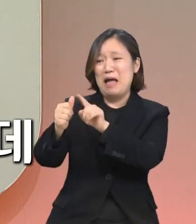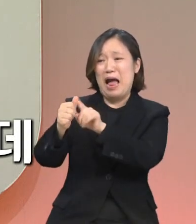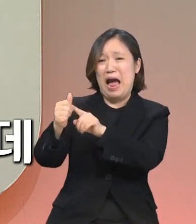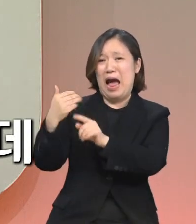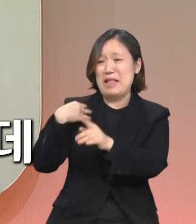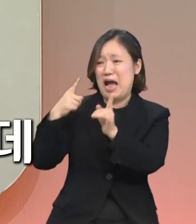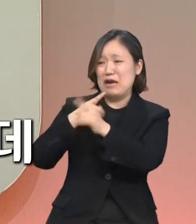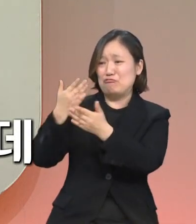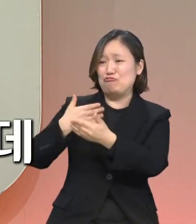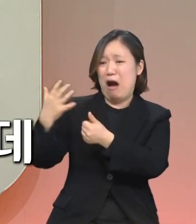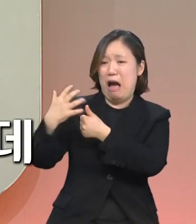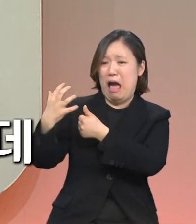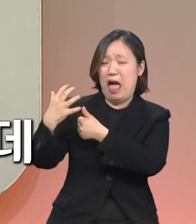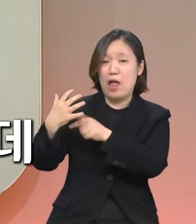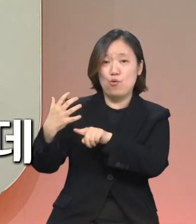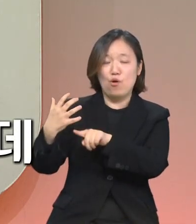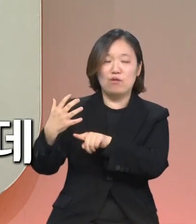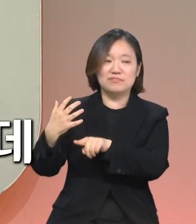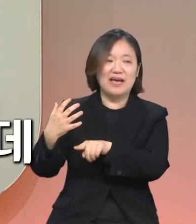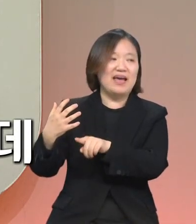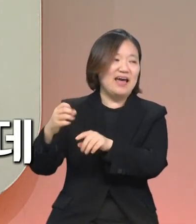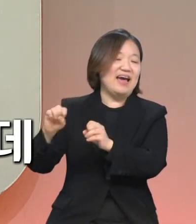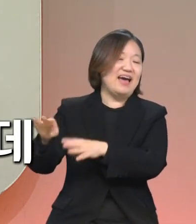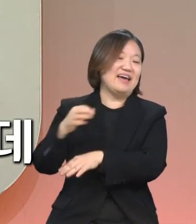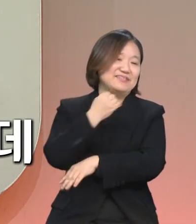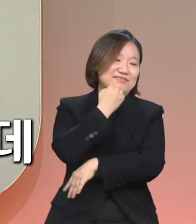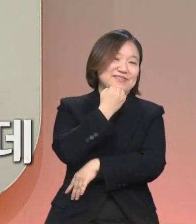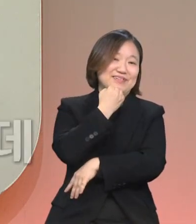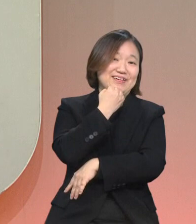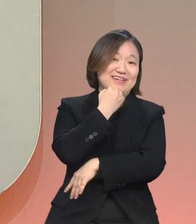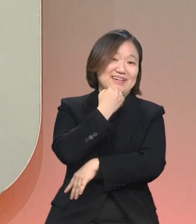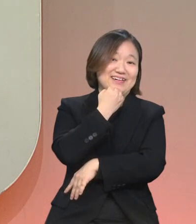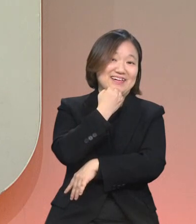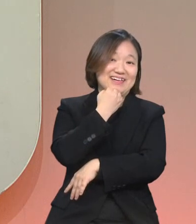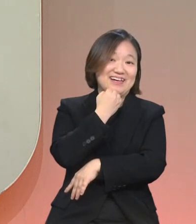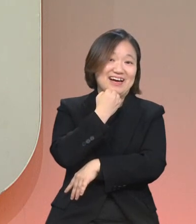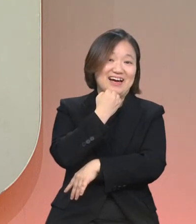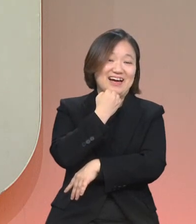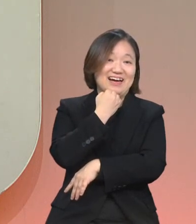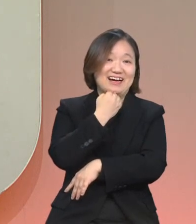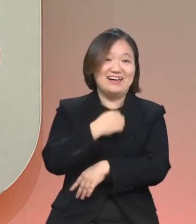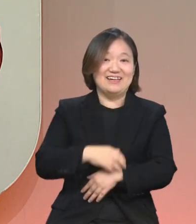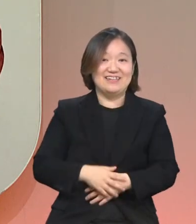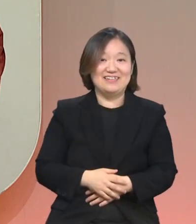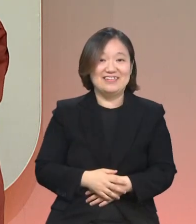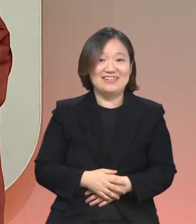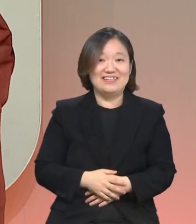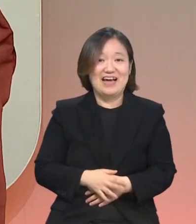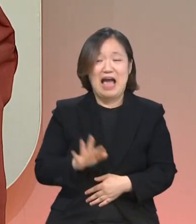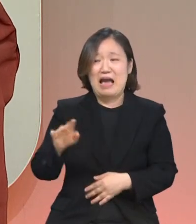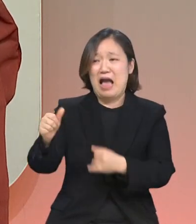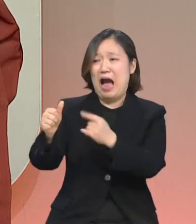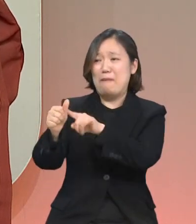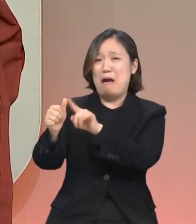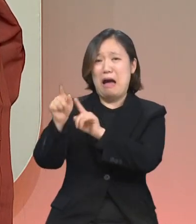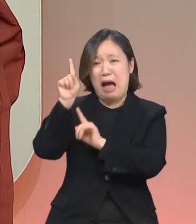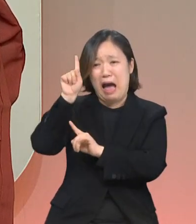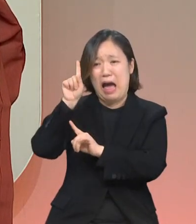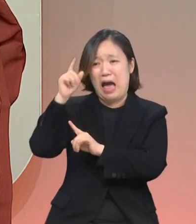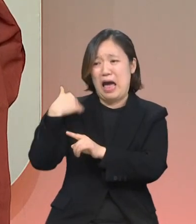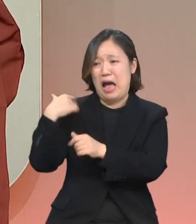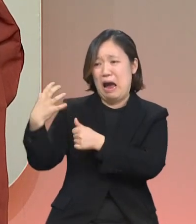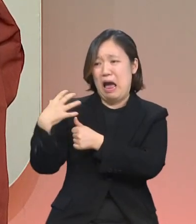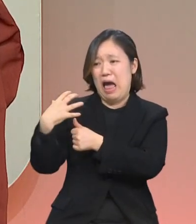옆에서 무슨 말을 하더라도 후후하고 그냥 웃고 넘긴대요 남편의 그 짜증나는